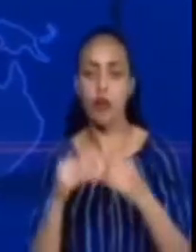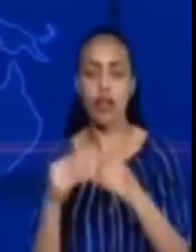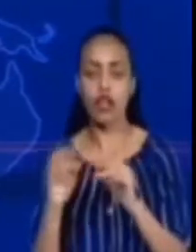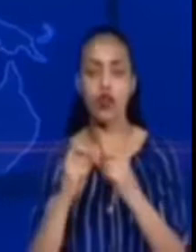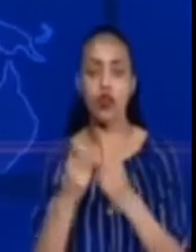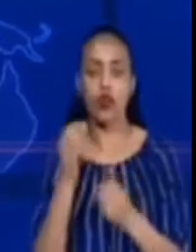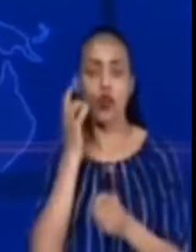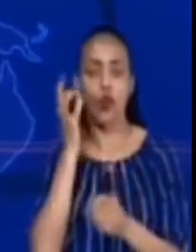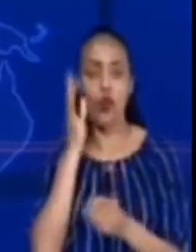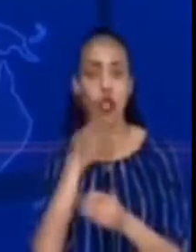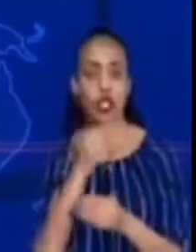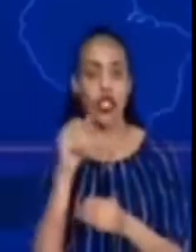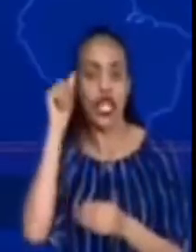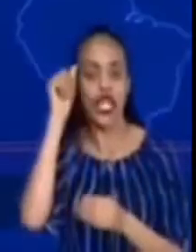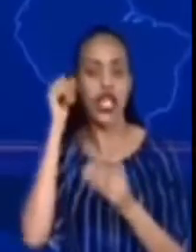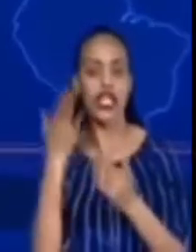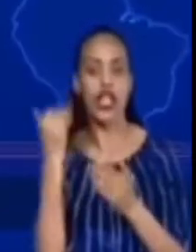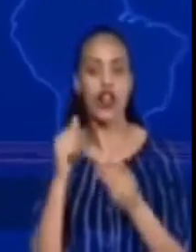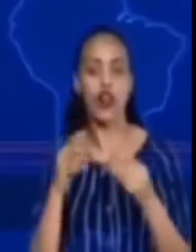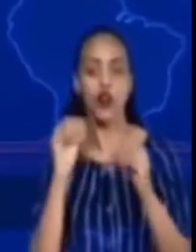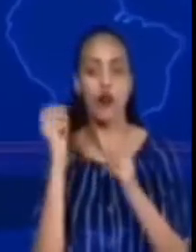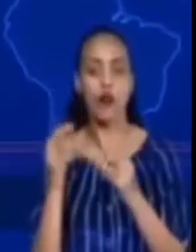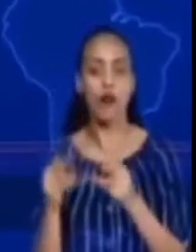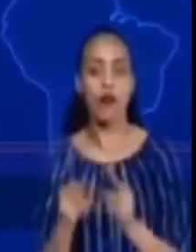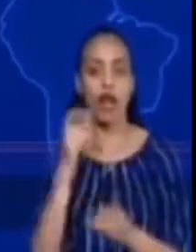አንተና ዘመድኩና አንተ የተጣመመ